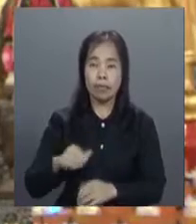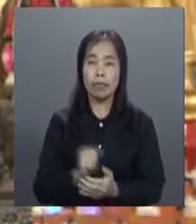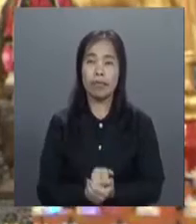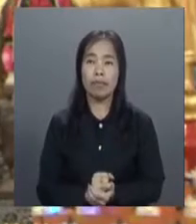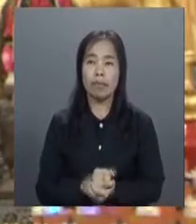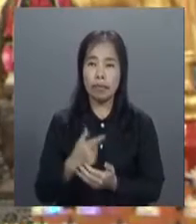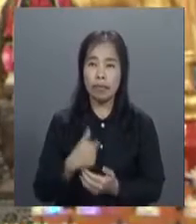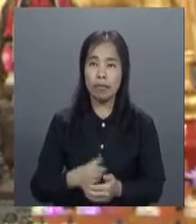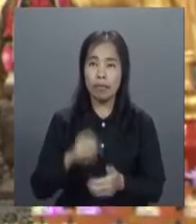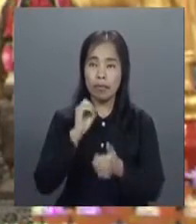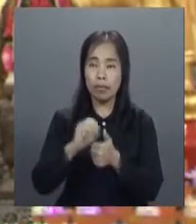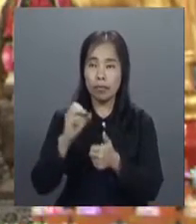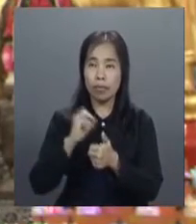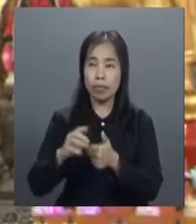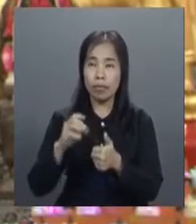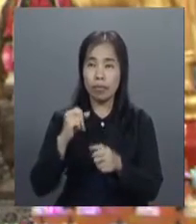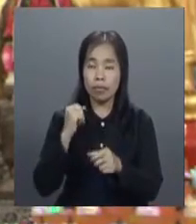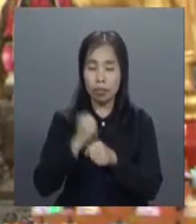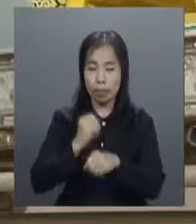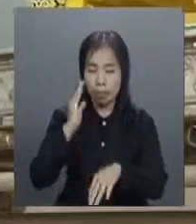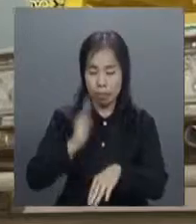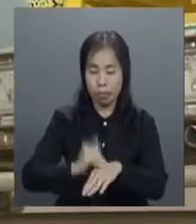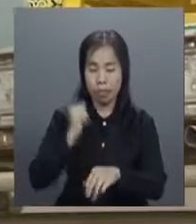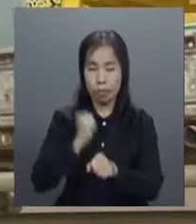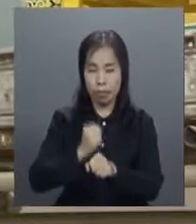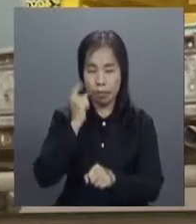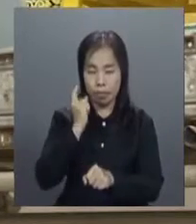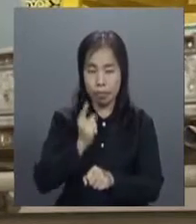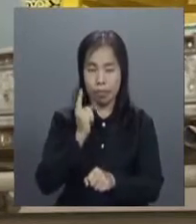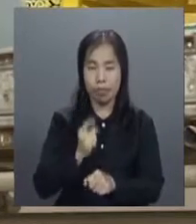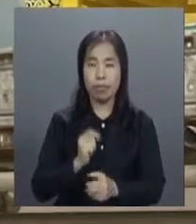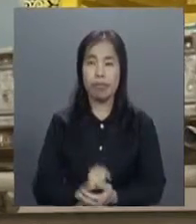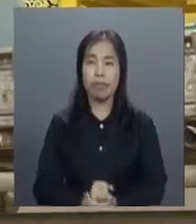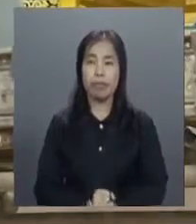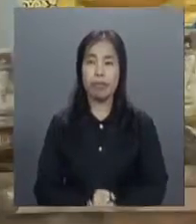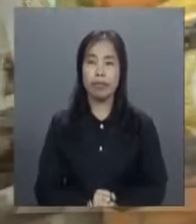องก็เป็นคนที่ทำงานแบบจริงจัง